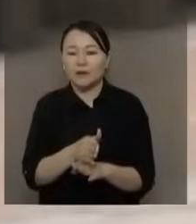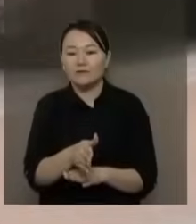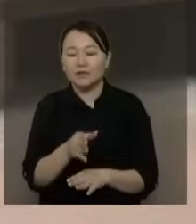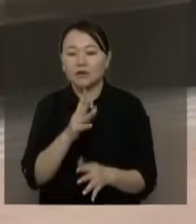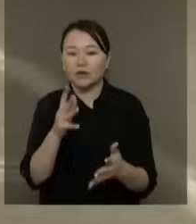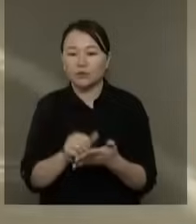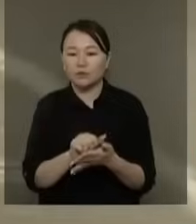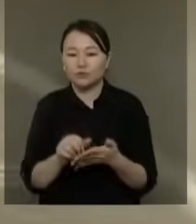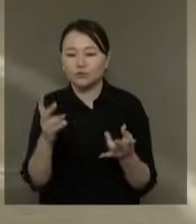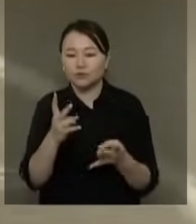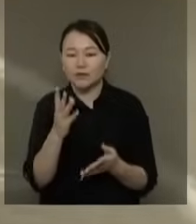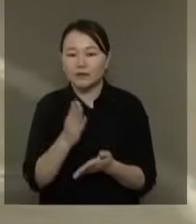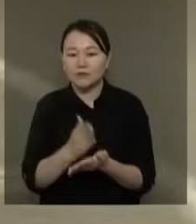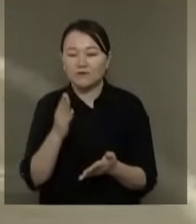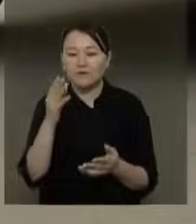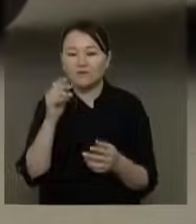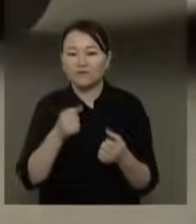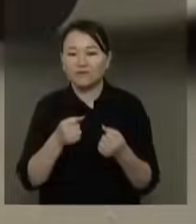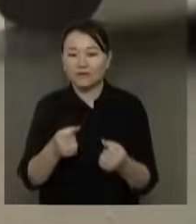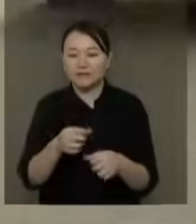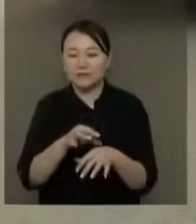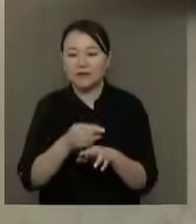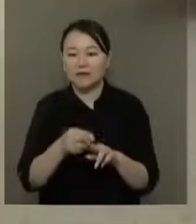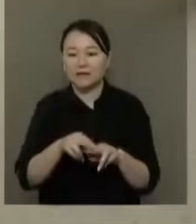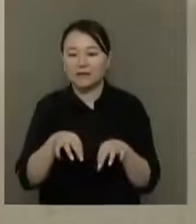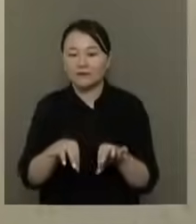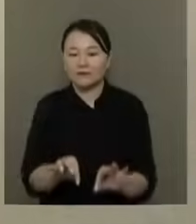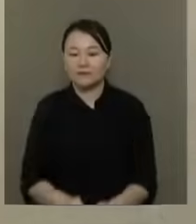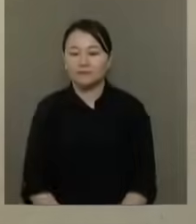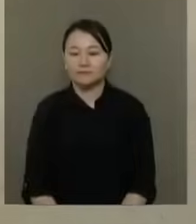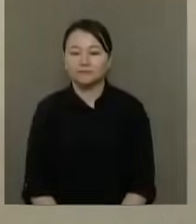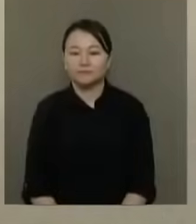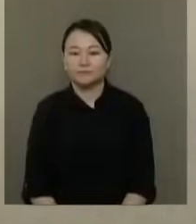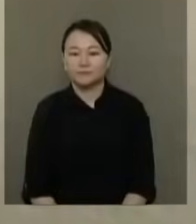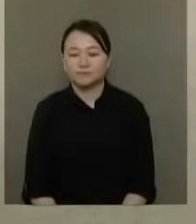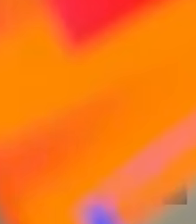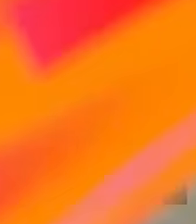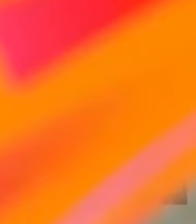документы теперь нужно будет иметь водителям этих транспортных средств?